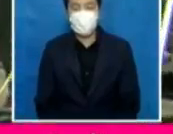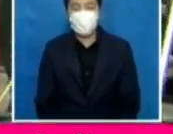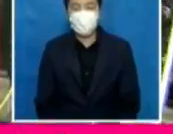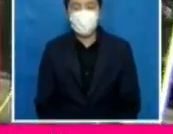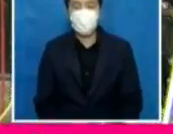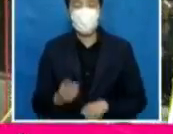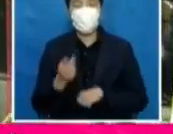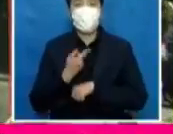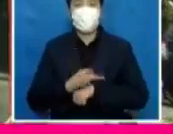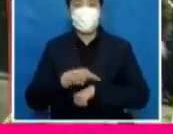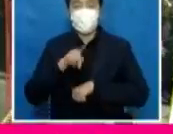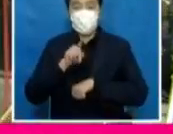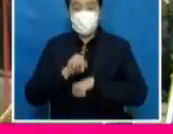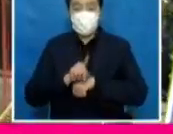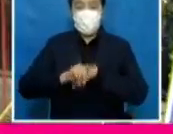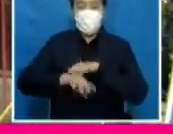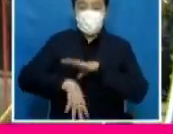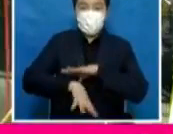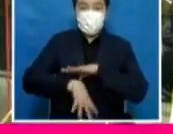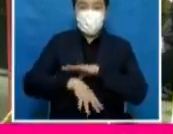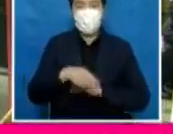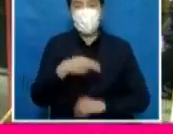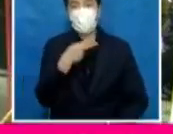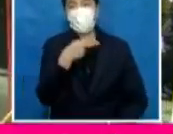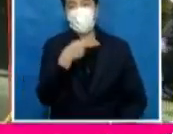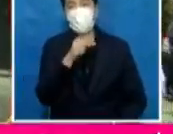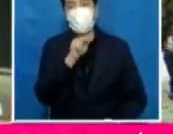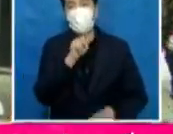ประธานกรรมการจับได้หลักหน่วย